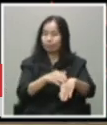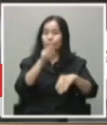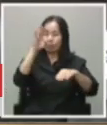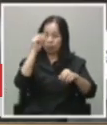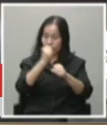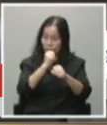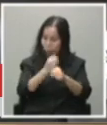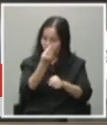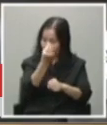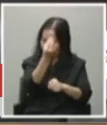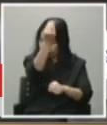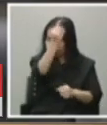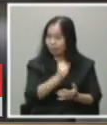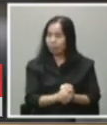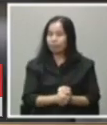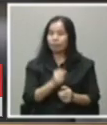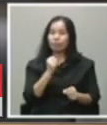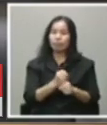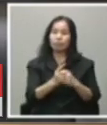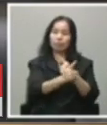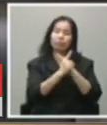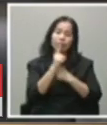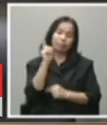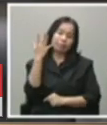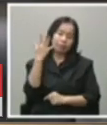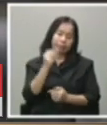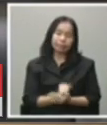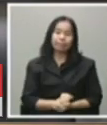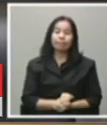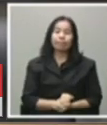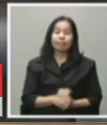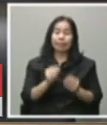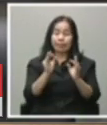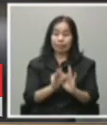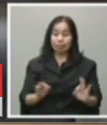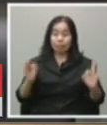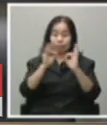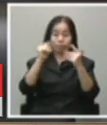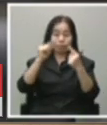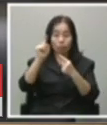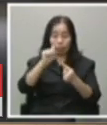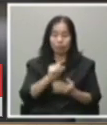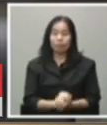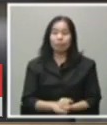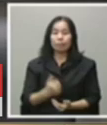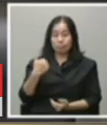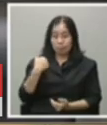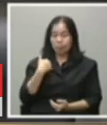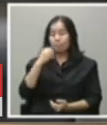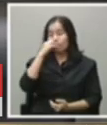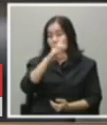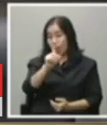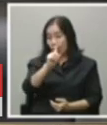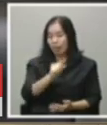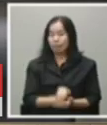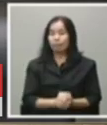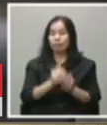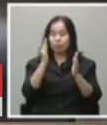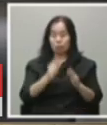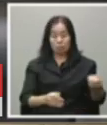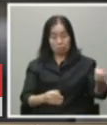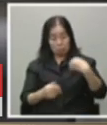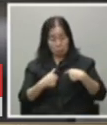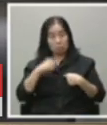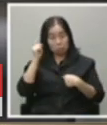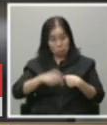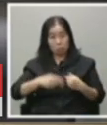ทำงานให้เร็วขึ้นก็ทำไม่ได้ครับและที่สำคัญก็คือว่ามีการแจ้งให้ผู้ตรวจรับนะครับทำหนัง